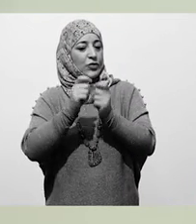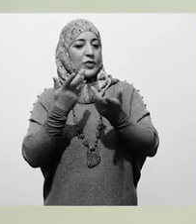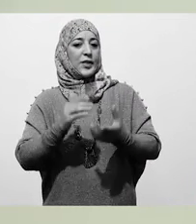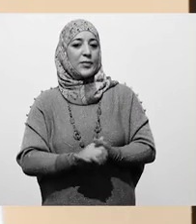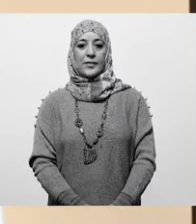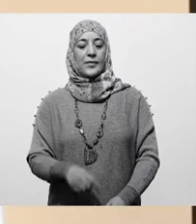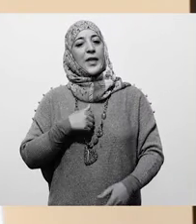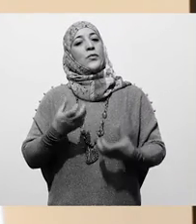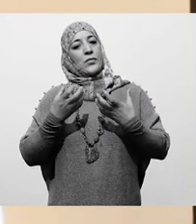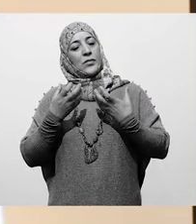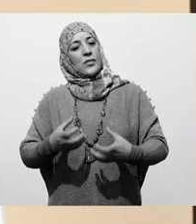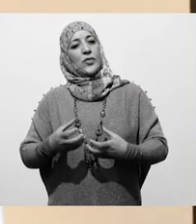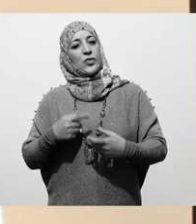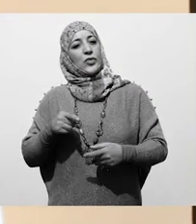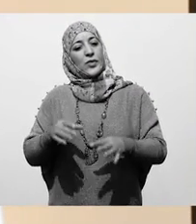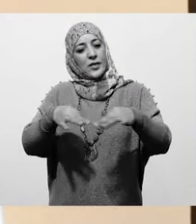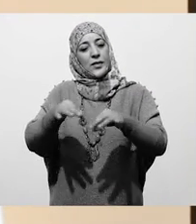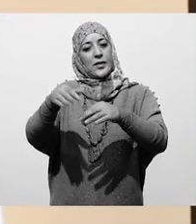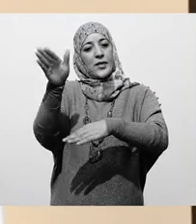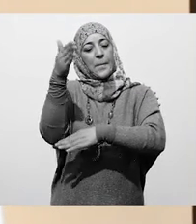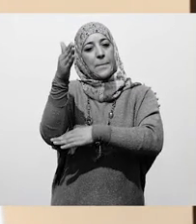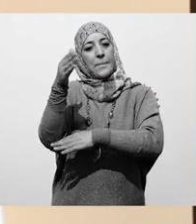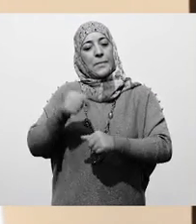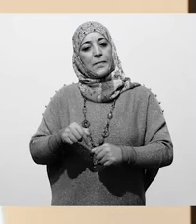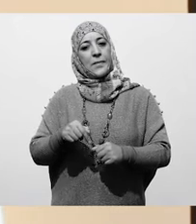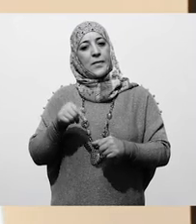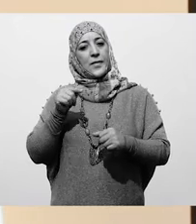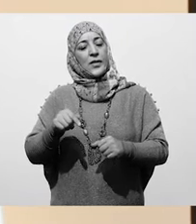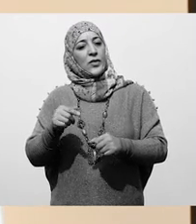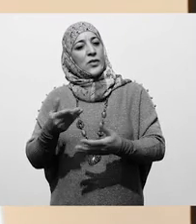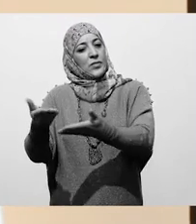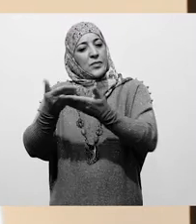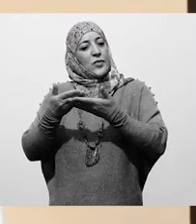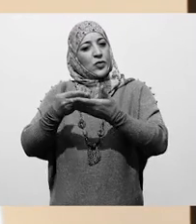mentalité. J'ai senti une non-appartenance à ce pays.